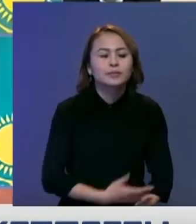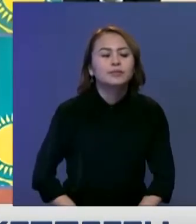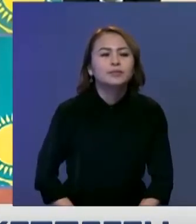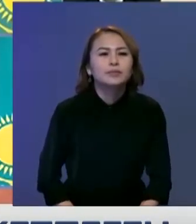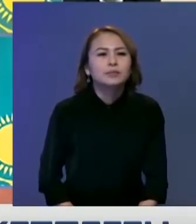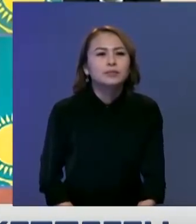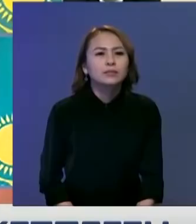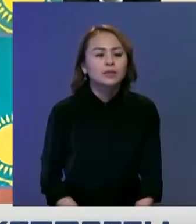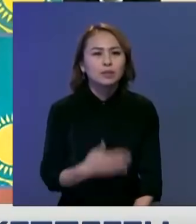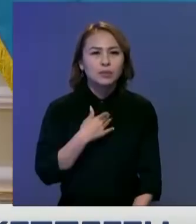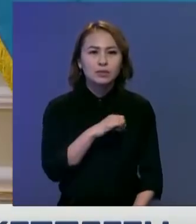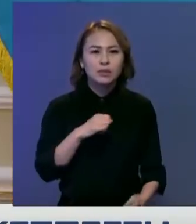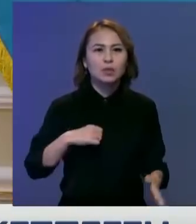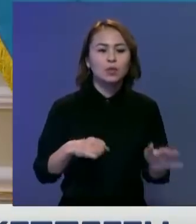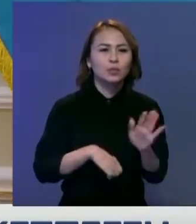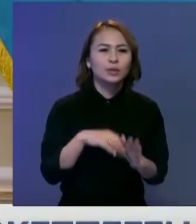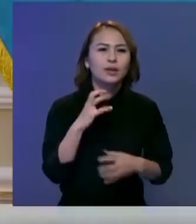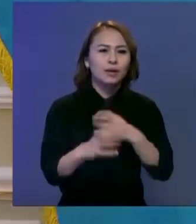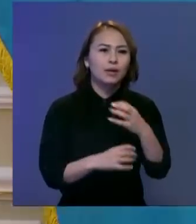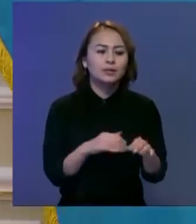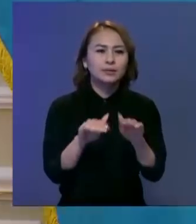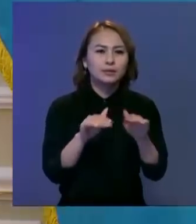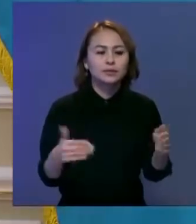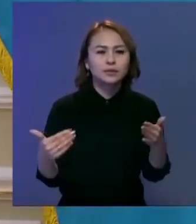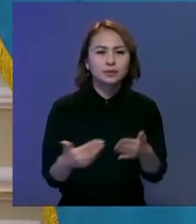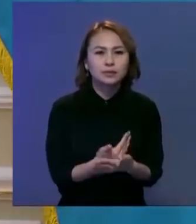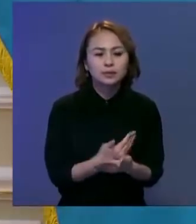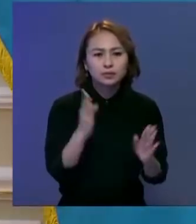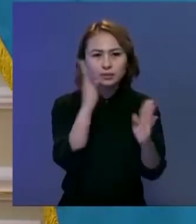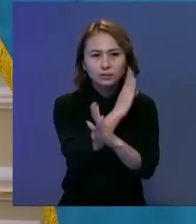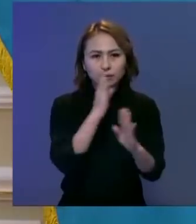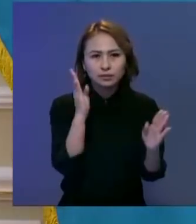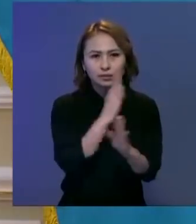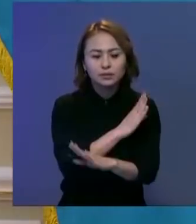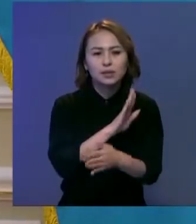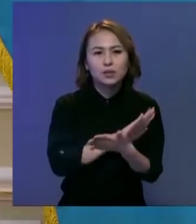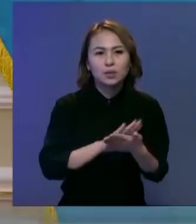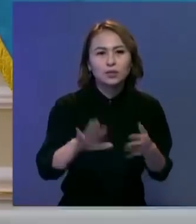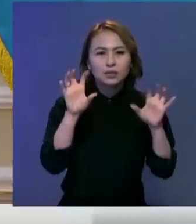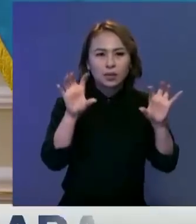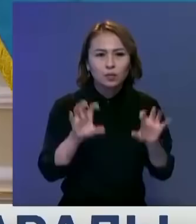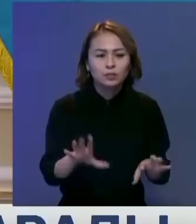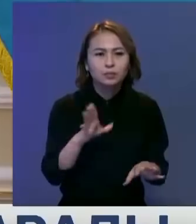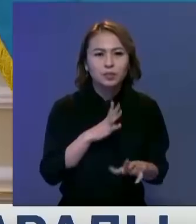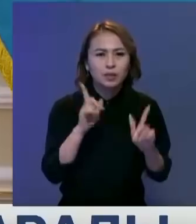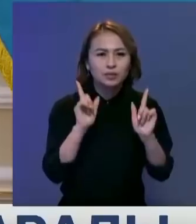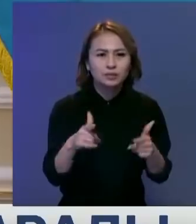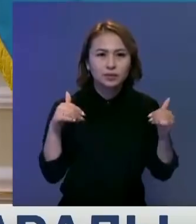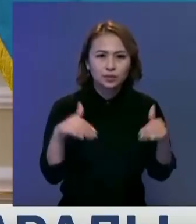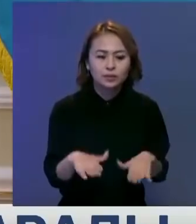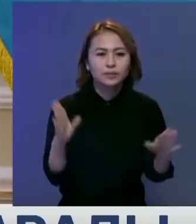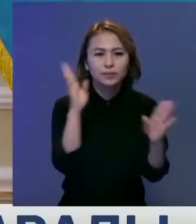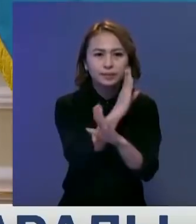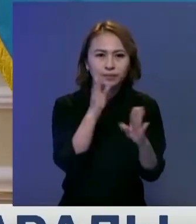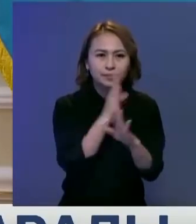озық қалқаралық стандарттарға сай келетін жаңа экологиялық кодекс қабылдадық. Экологиялық